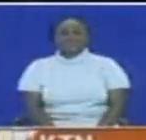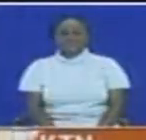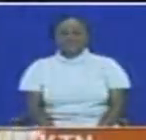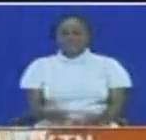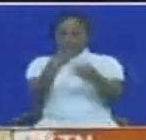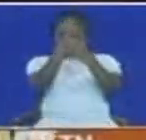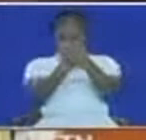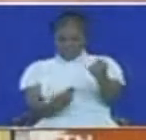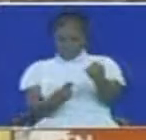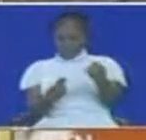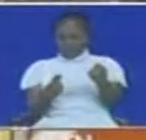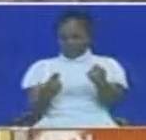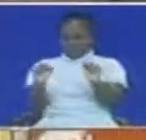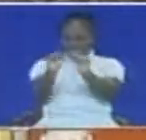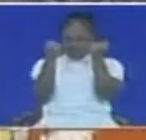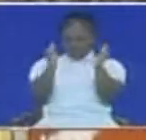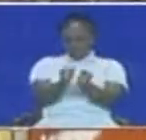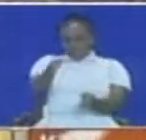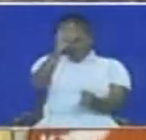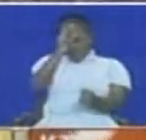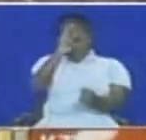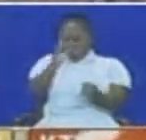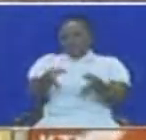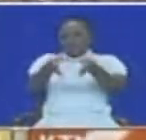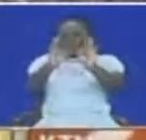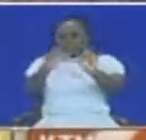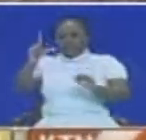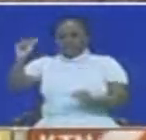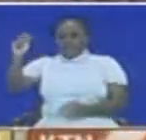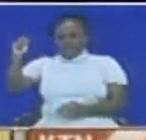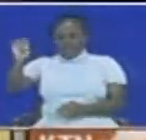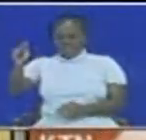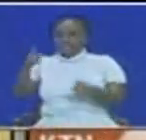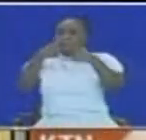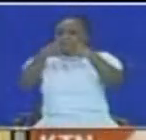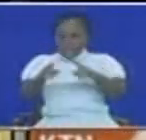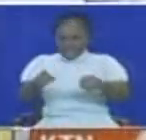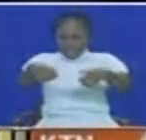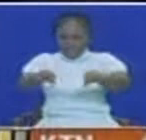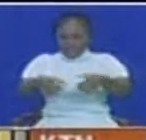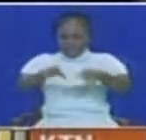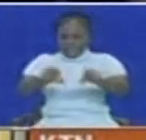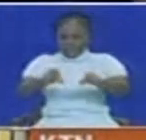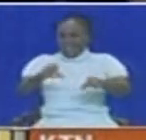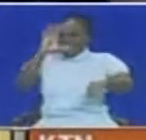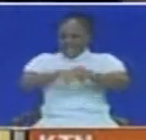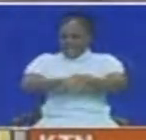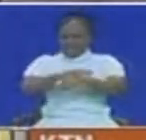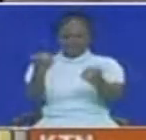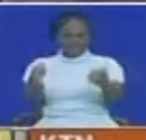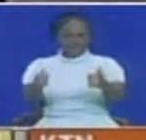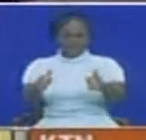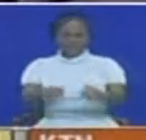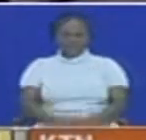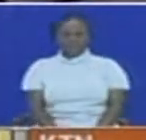Wawili hao baadaye waliokolewa na afisa wa polisi kutoka Lanet Police Post. Hata hivyo pikipiki iliyoibwa bado haijapatikana.